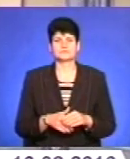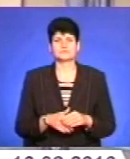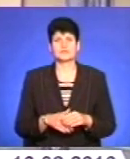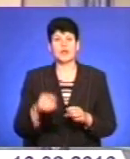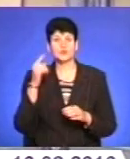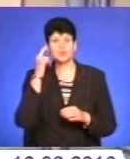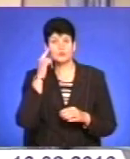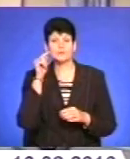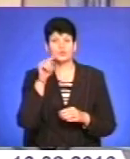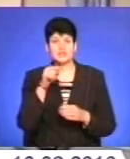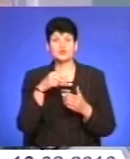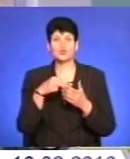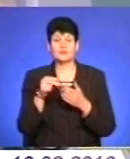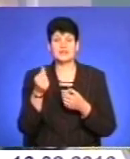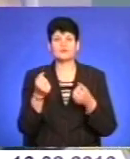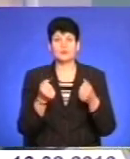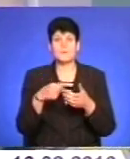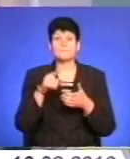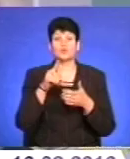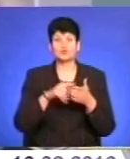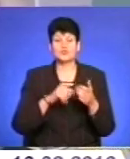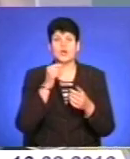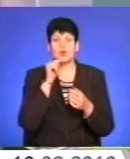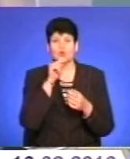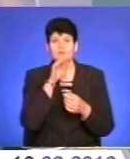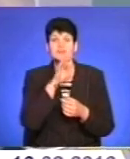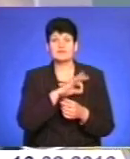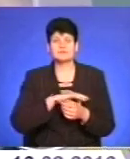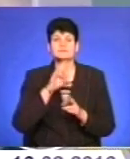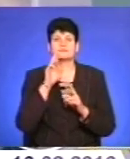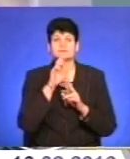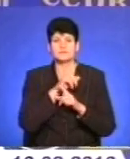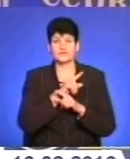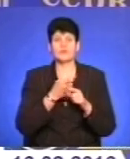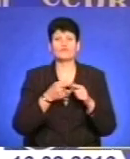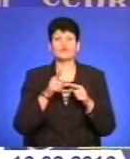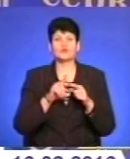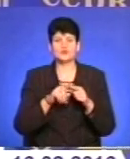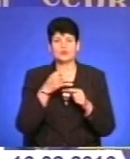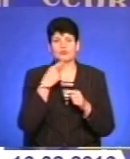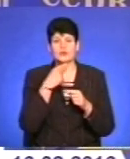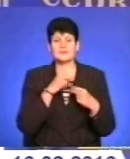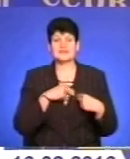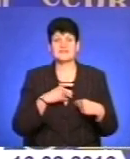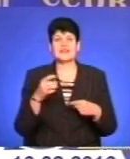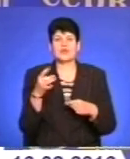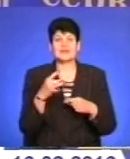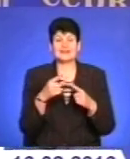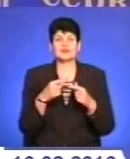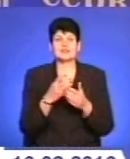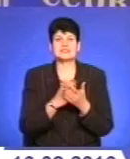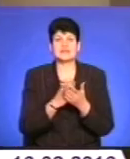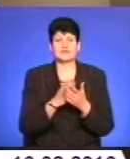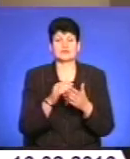Думка про те, що купівля автомобіля по дорученню економна та вигідна – помилкова. У цьому переконують працівники регіонального сервісного